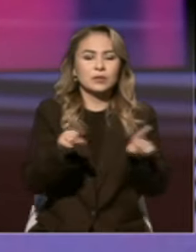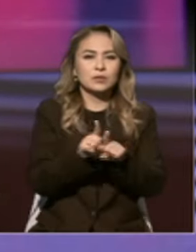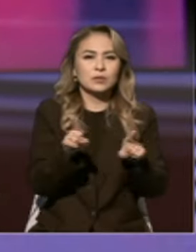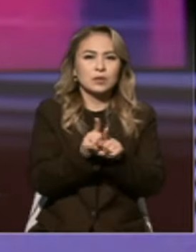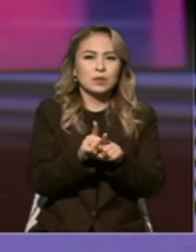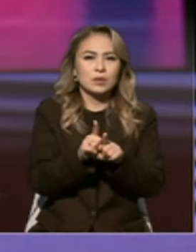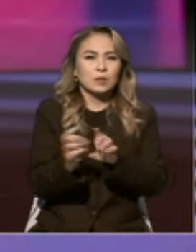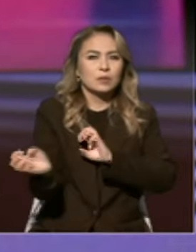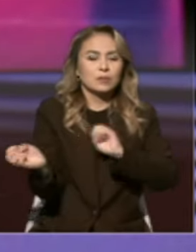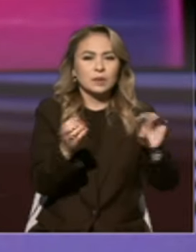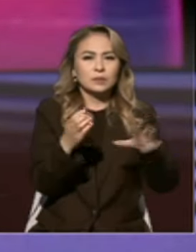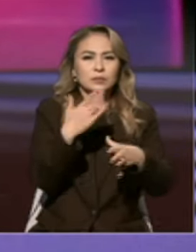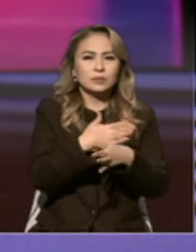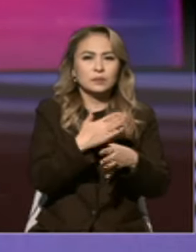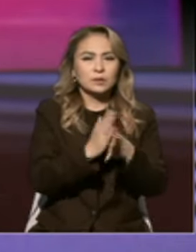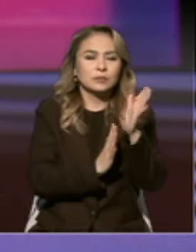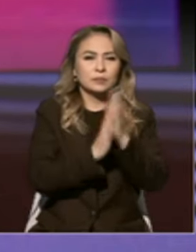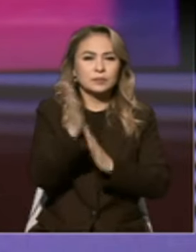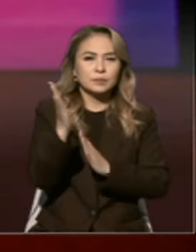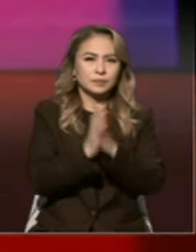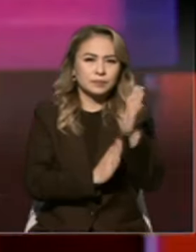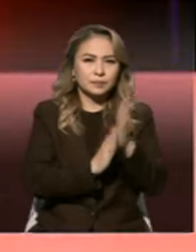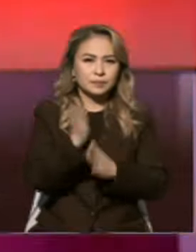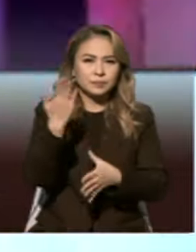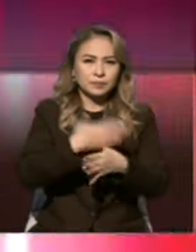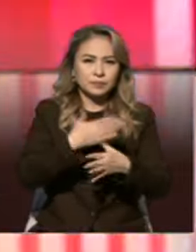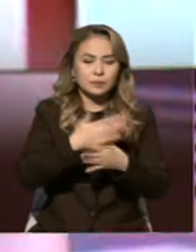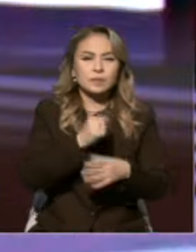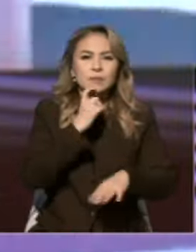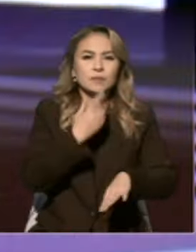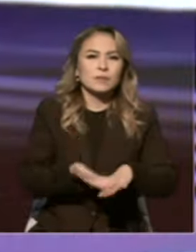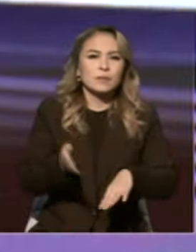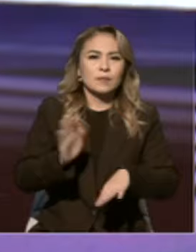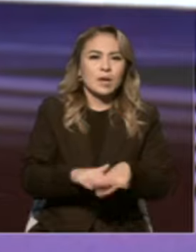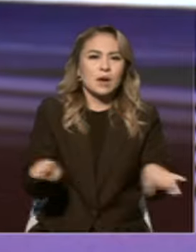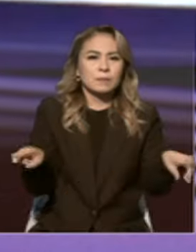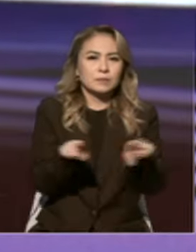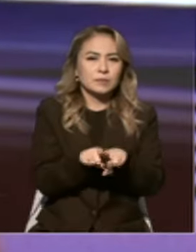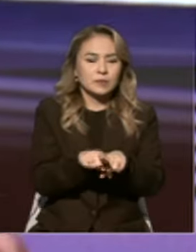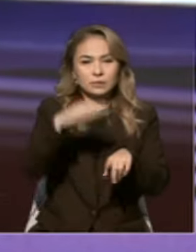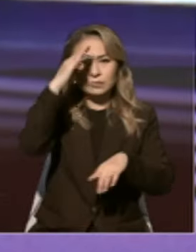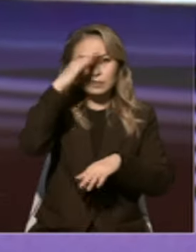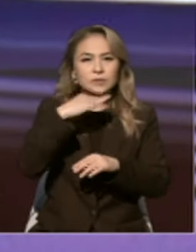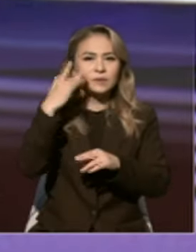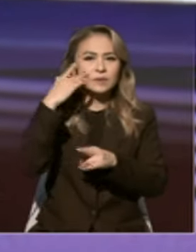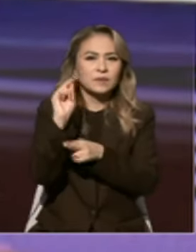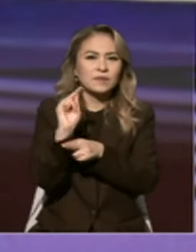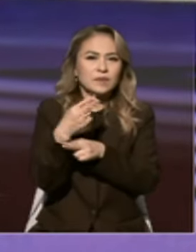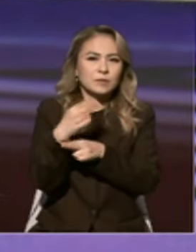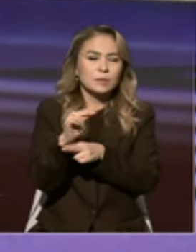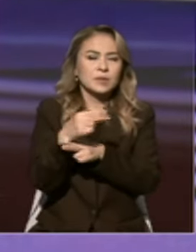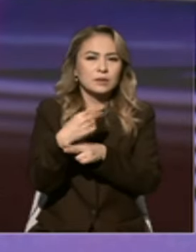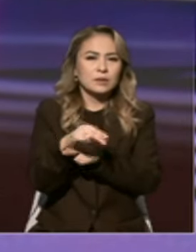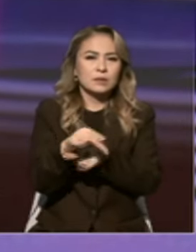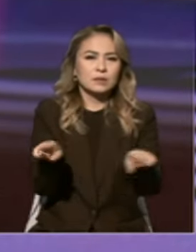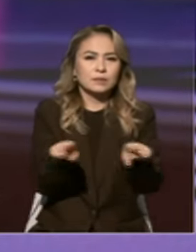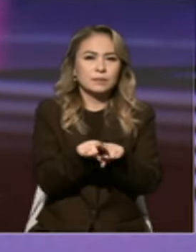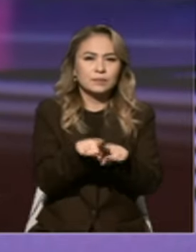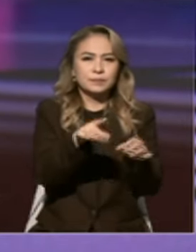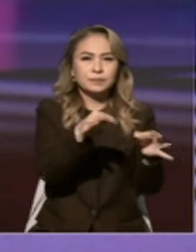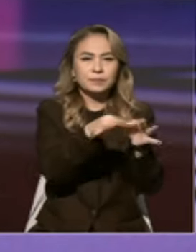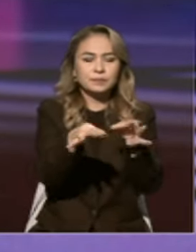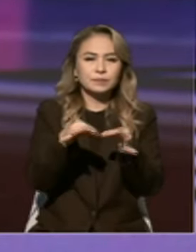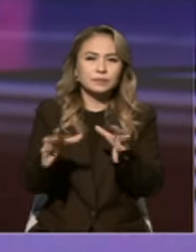көмірін түсіріп бер, шөбін шауып бер, қиын ойып бер деген секілді әкеміздің айтып отыратын осы